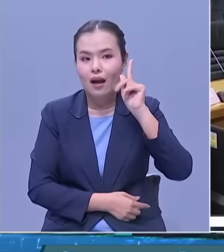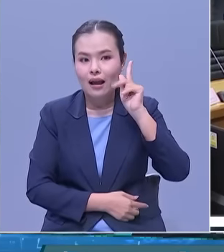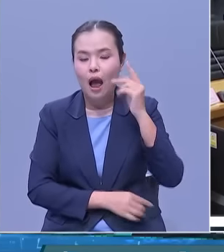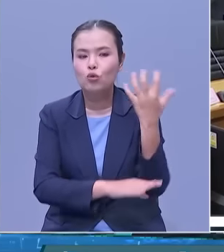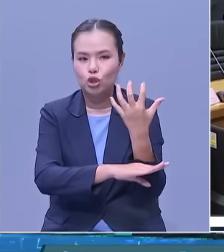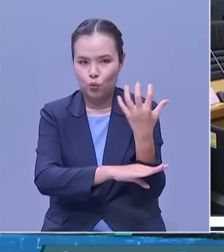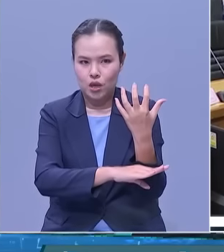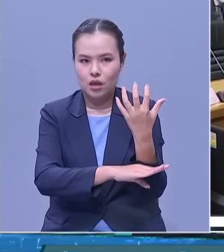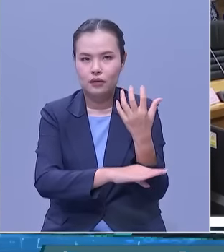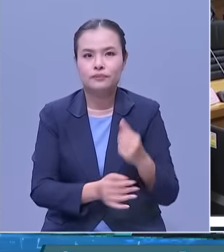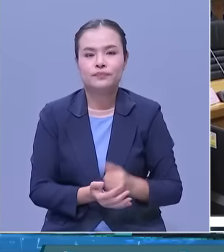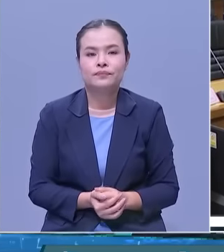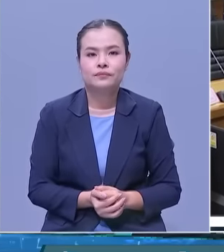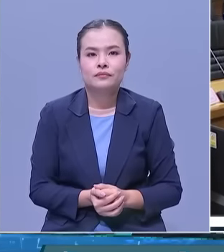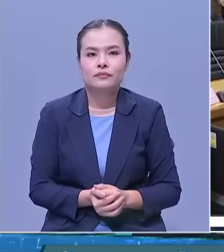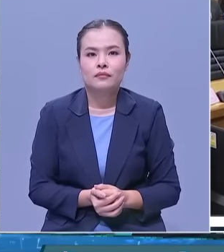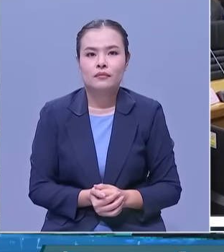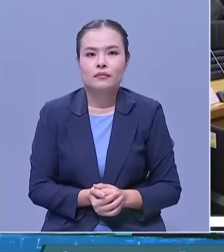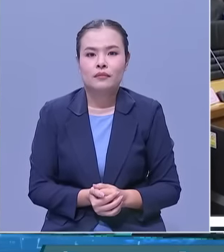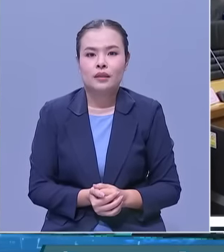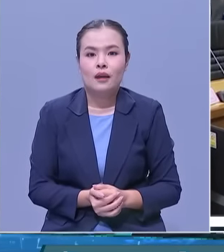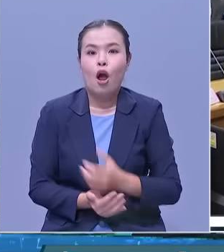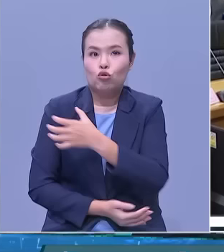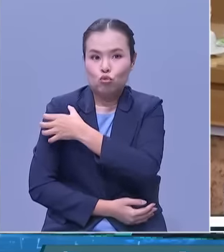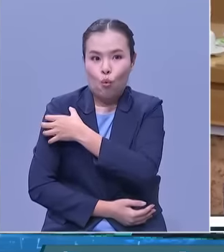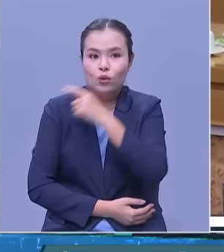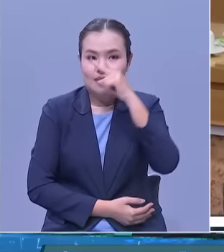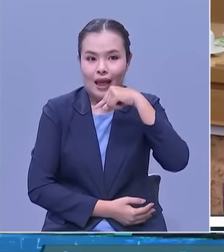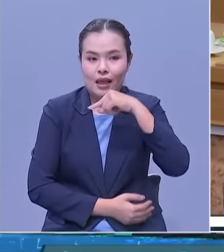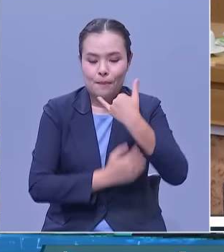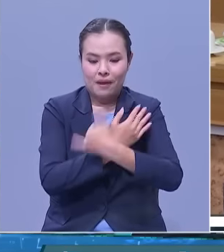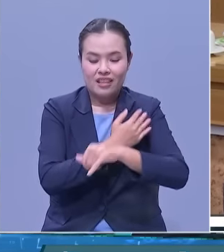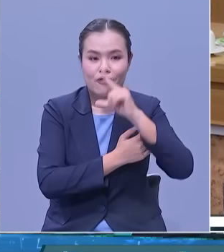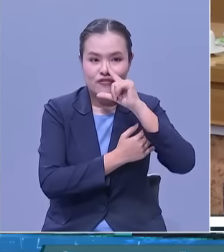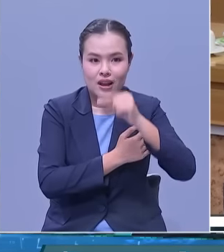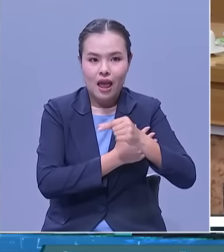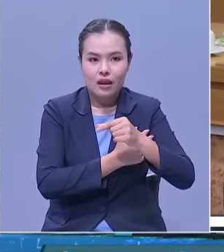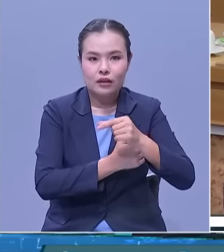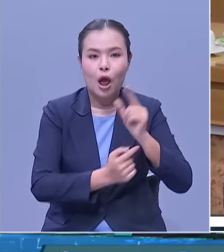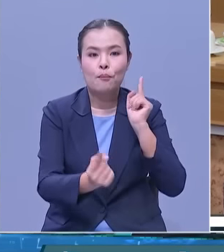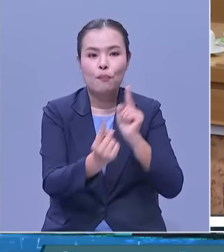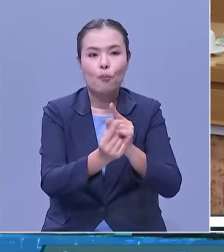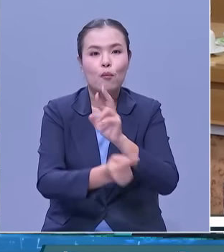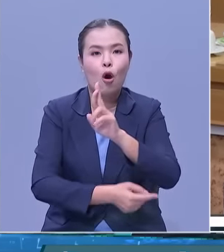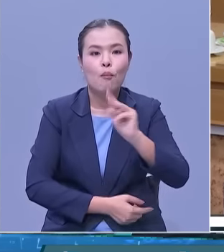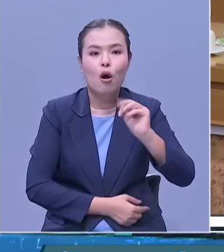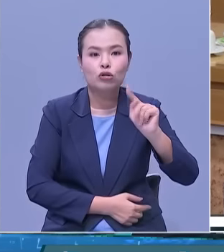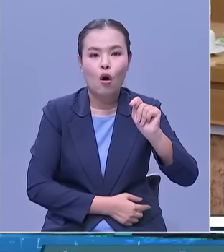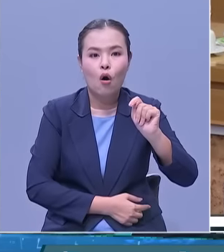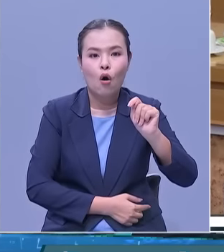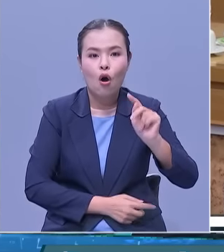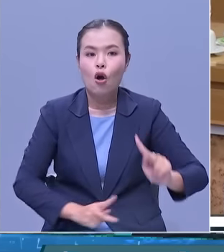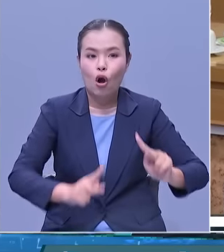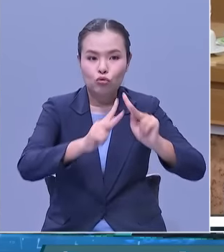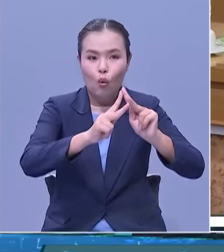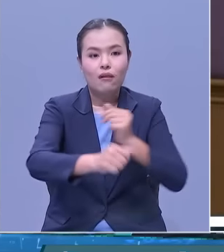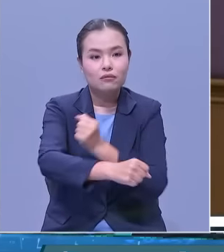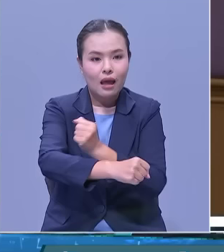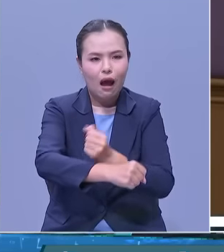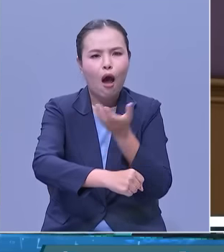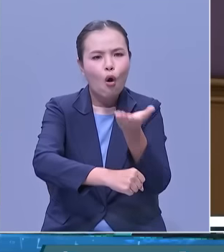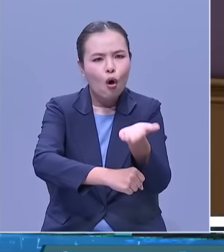งแล้วผมไปพร้อมกับเอกราชทูตไทยประจำฟินแลนด์เลยเข้าไปพบรัฐมนตรีแรงงานเขาที่กระทรวง